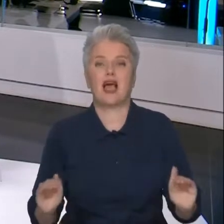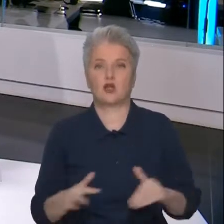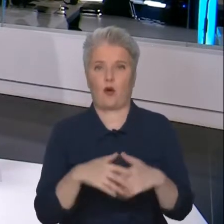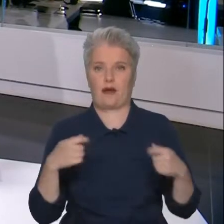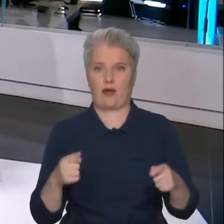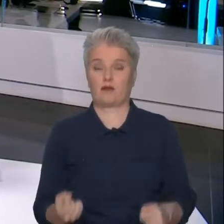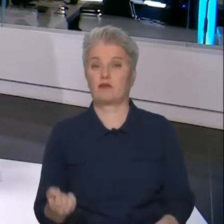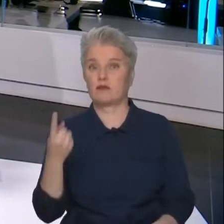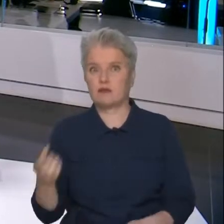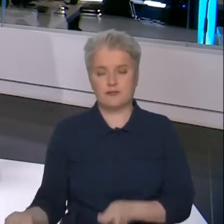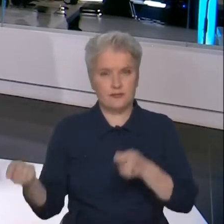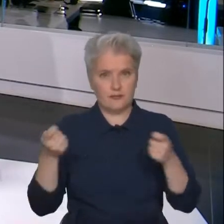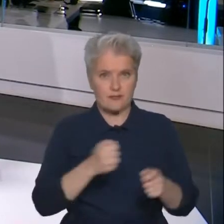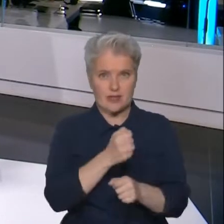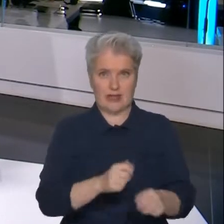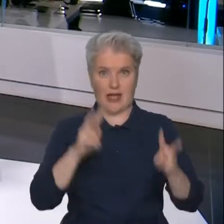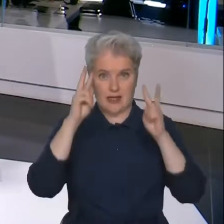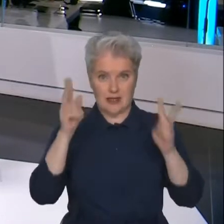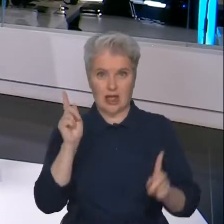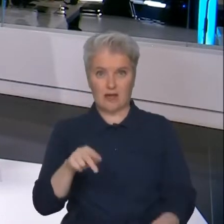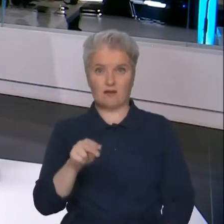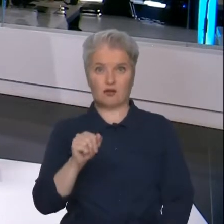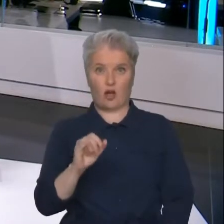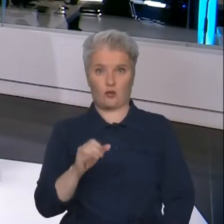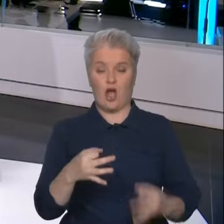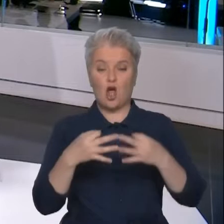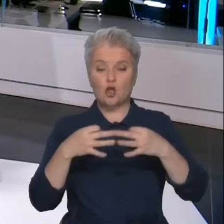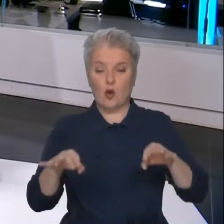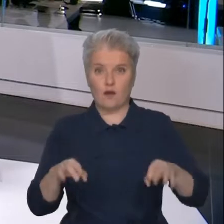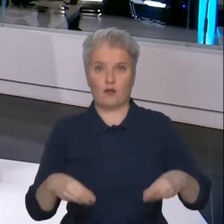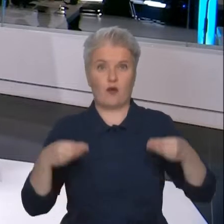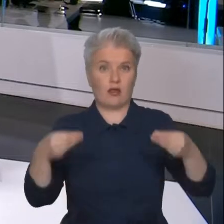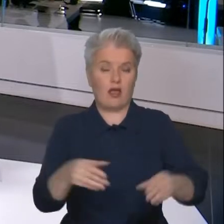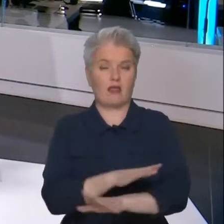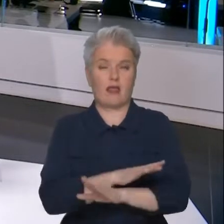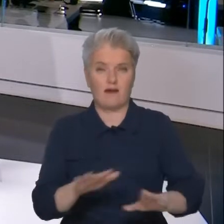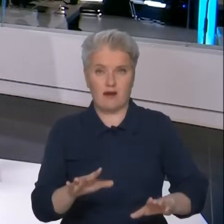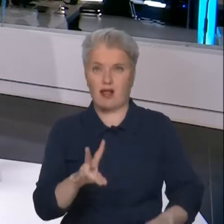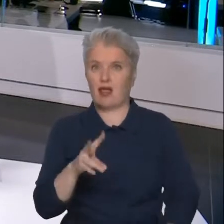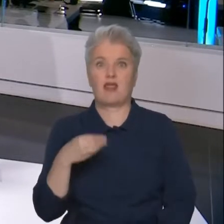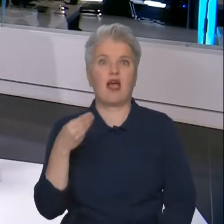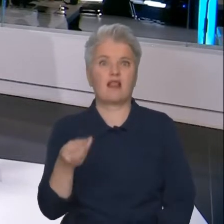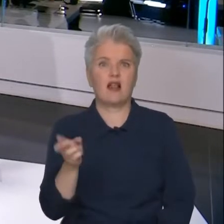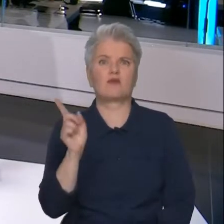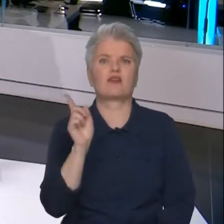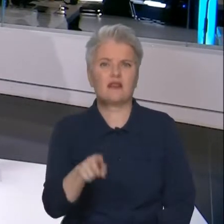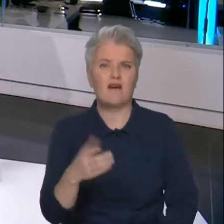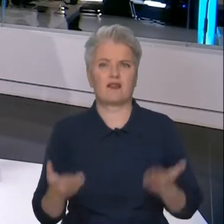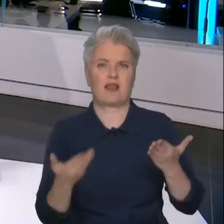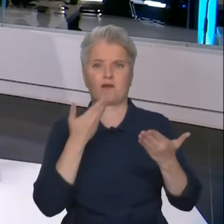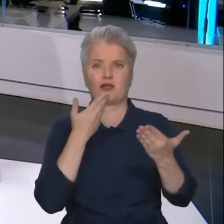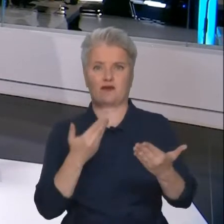була зброя, не знає навіть сам Чаус. За його словами, жодного дозволу на це не давали і не дали б, навіть якби